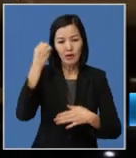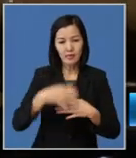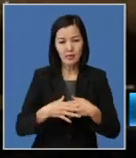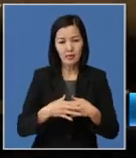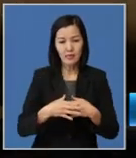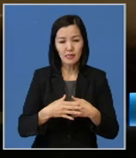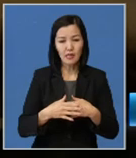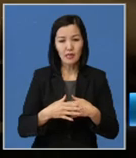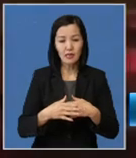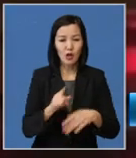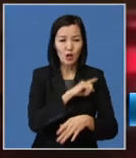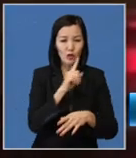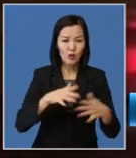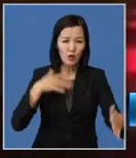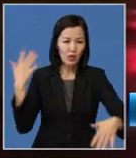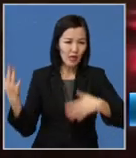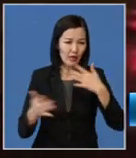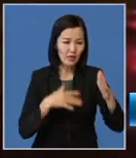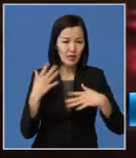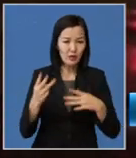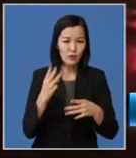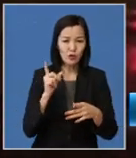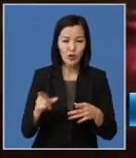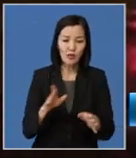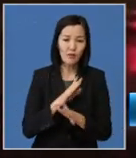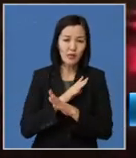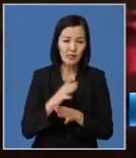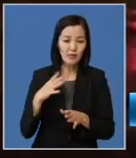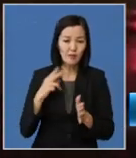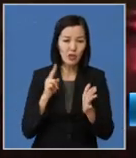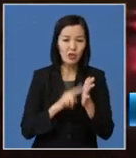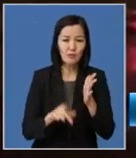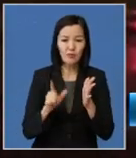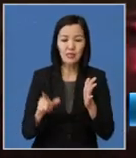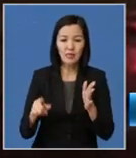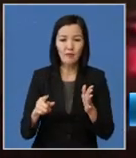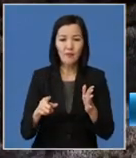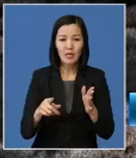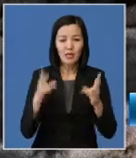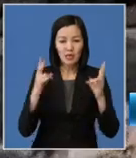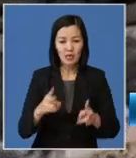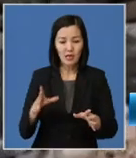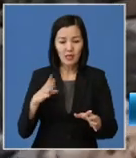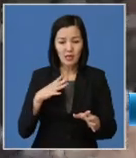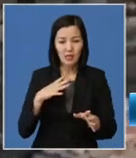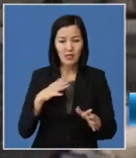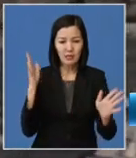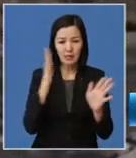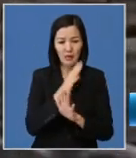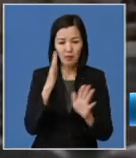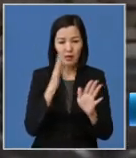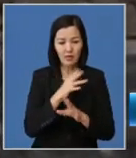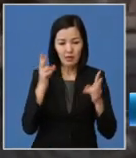Гаванада дүлей торнадо ойран салды. Салдарынан 3 адам қаза тауып, 170-тен аса адам түрлі дене жарақаттарын алған. Табиғаттың